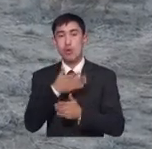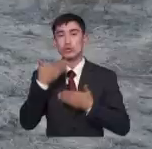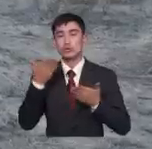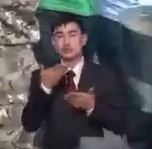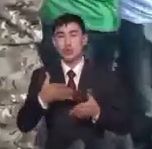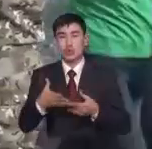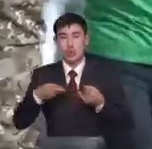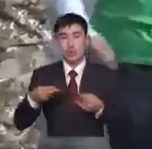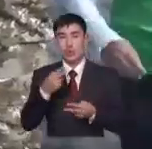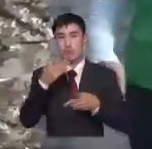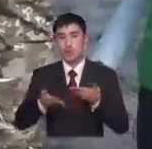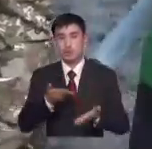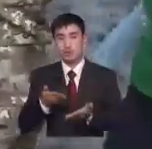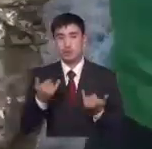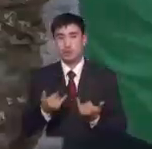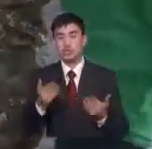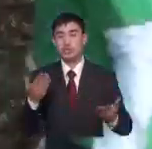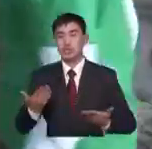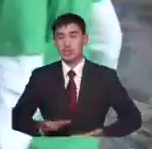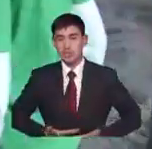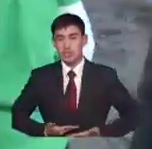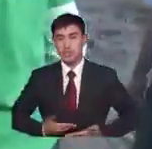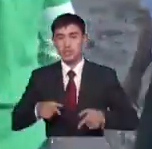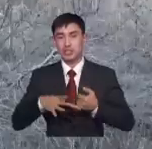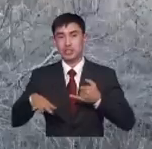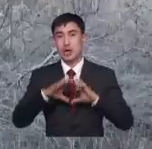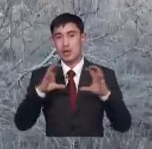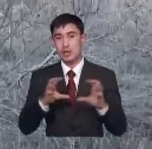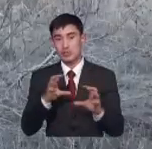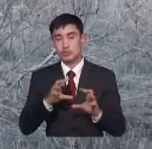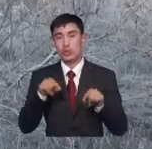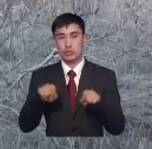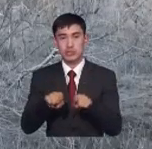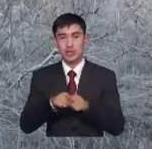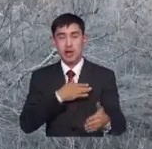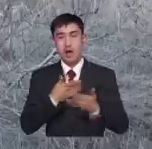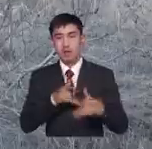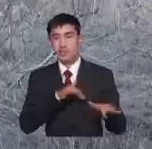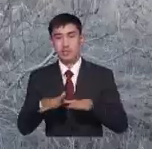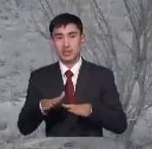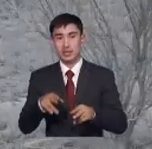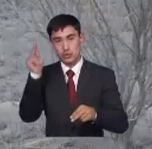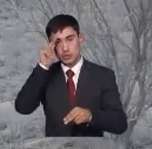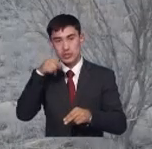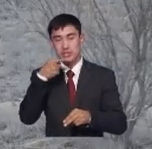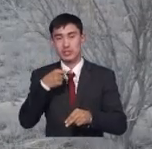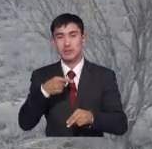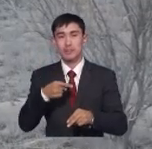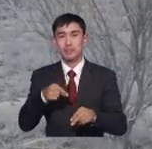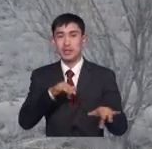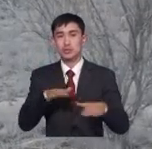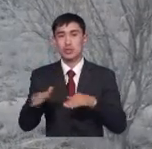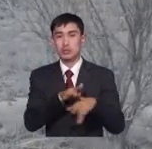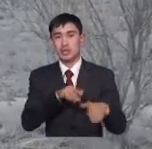жұтып, топырағын басып жүрген осынау тіршілік ортасын аялап күтуді, міне осындай акциялар арқылы үйренеді дейді игі